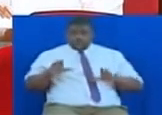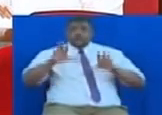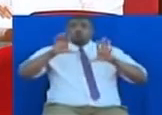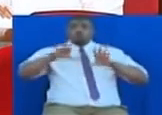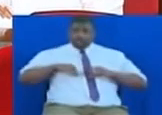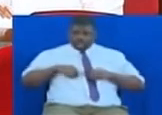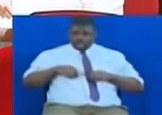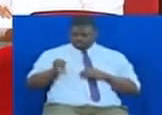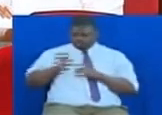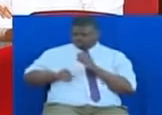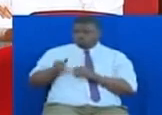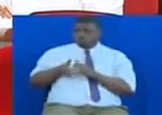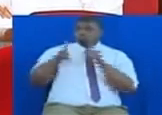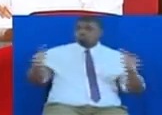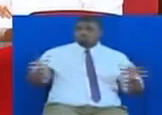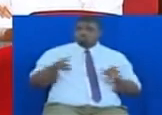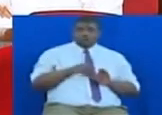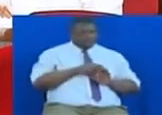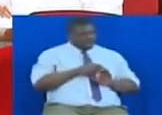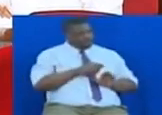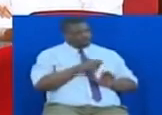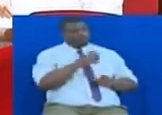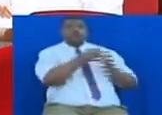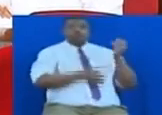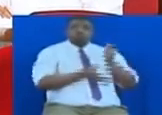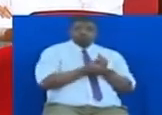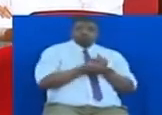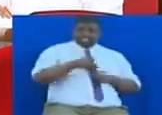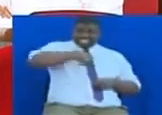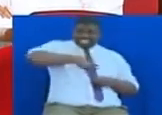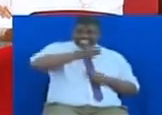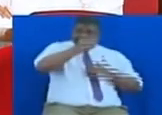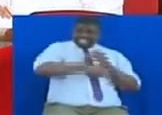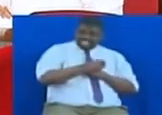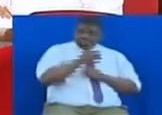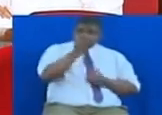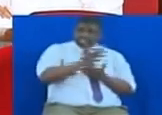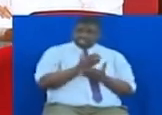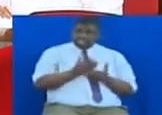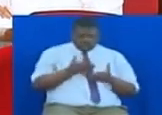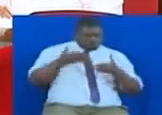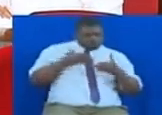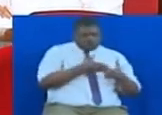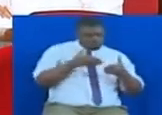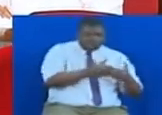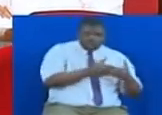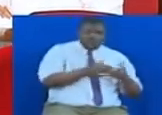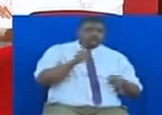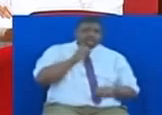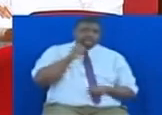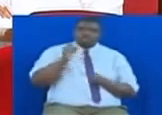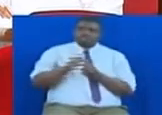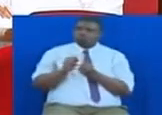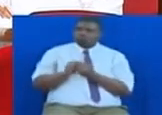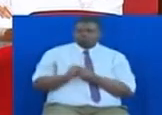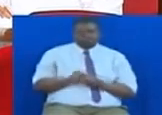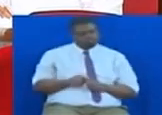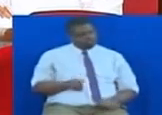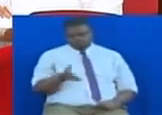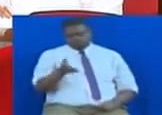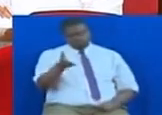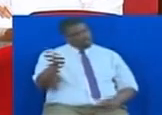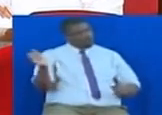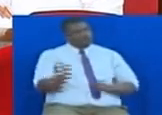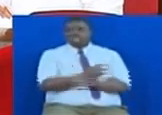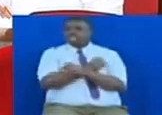Rais Magufuli, alafu sisi tuko kundani tunahakikisha tunamkwamisha kila kitu. Haiwezekani. Taifa